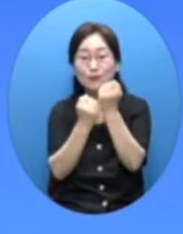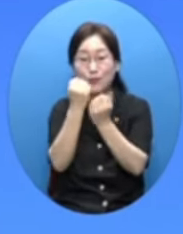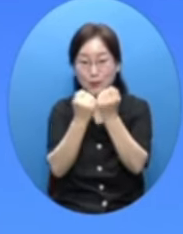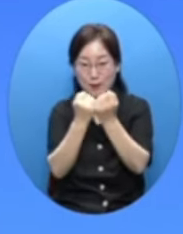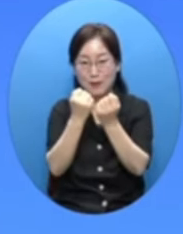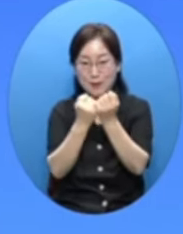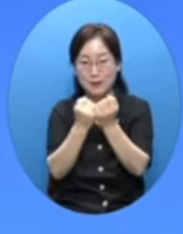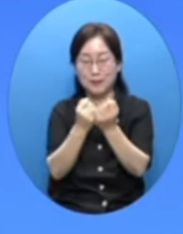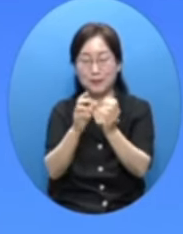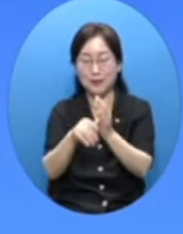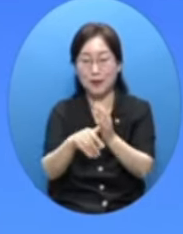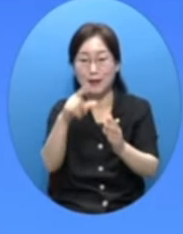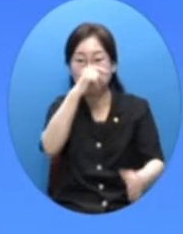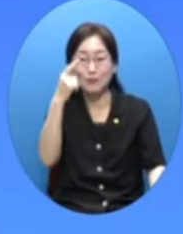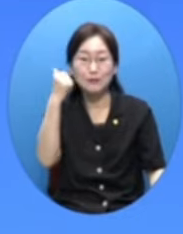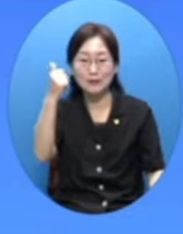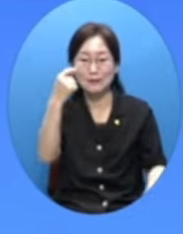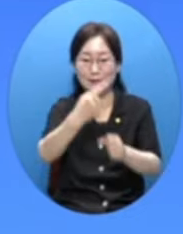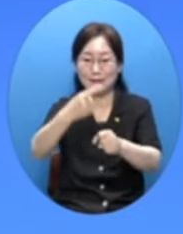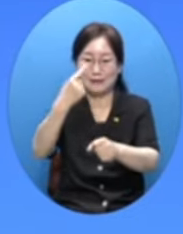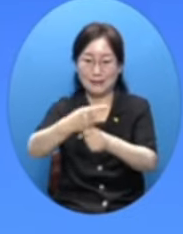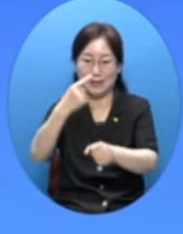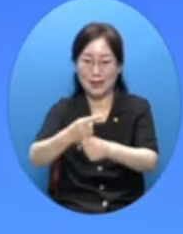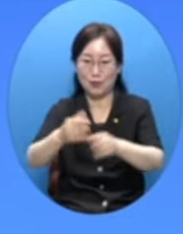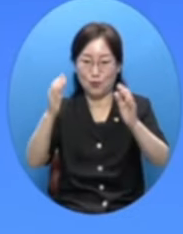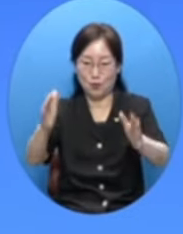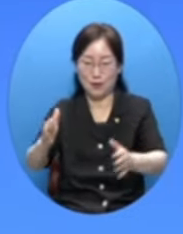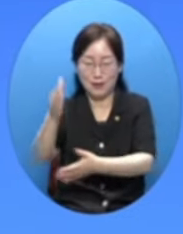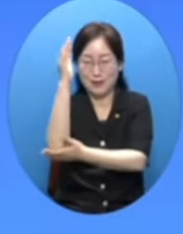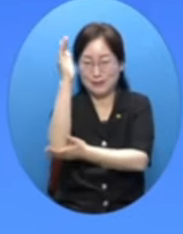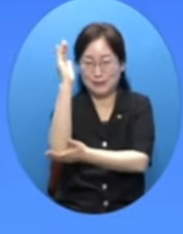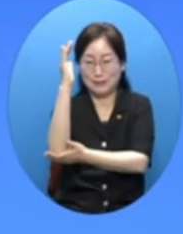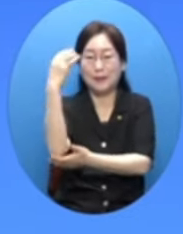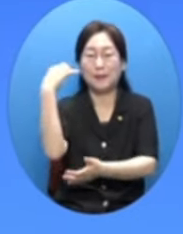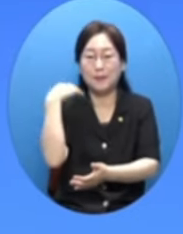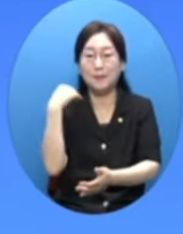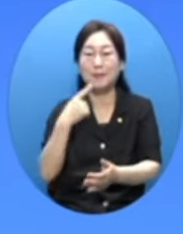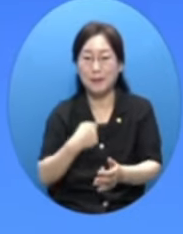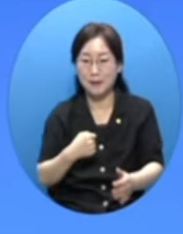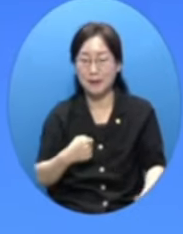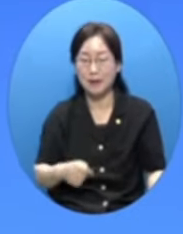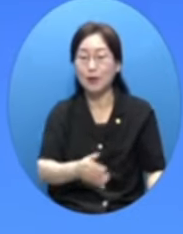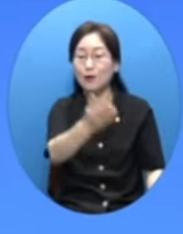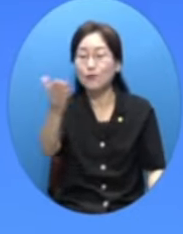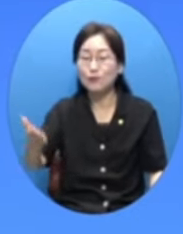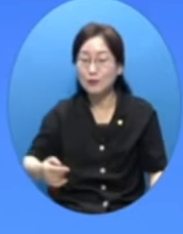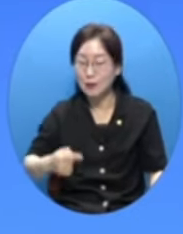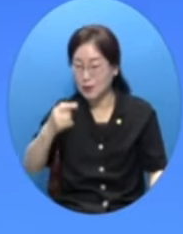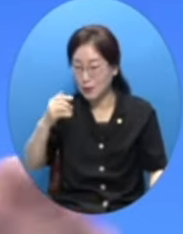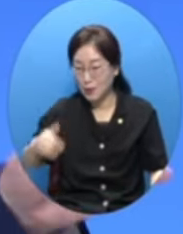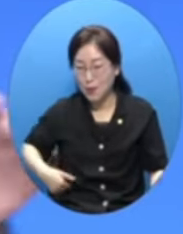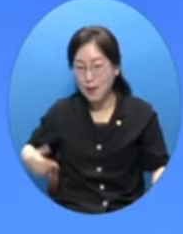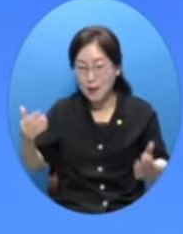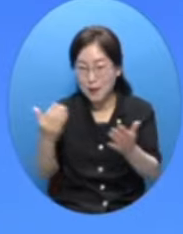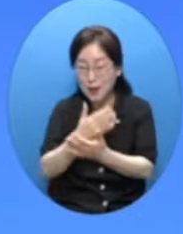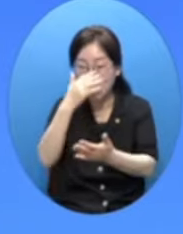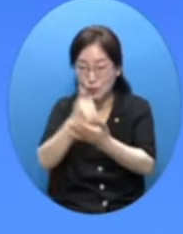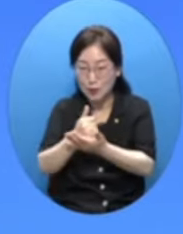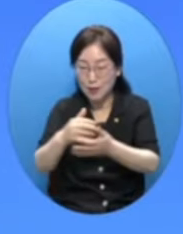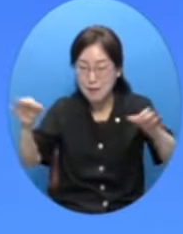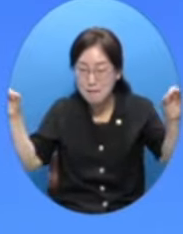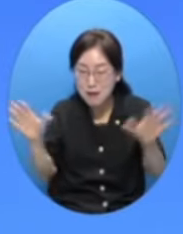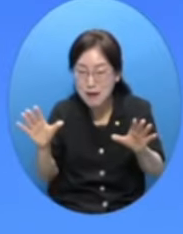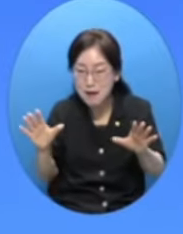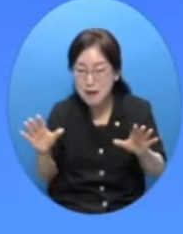제가 한 시간 순서를 맡아서 가서 말씀 전하면서 우리가 회개한 자는 단번에 영원히 사함을